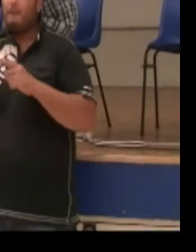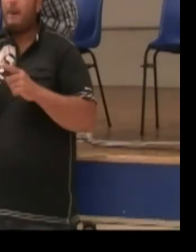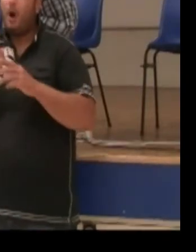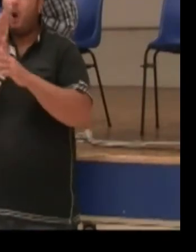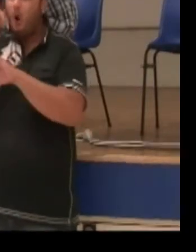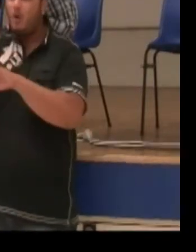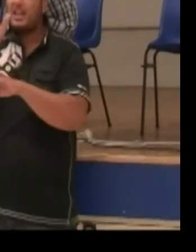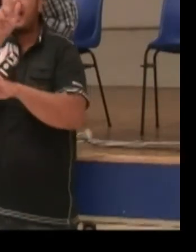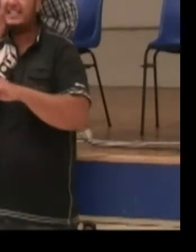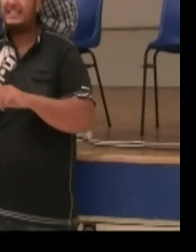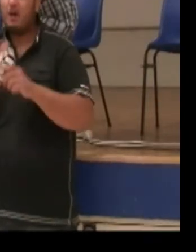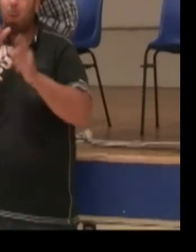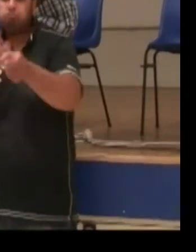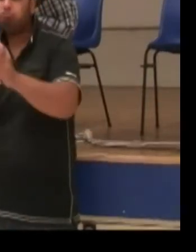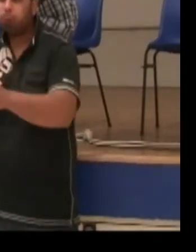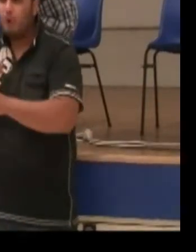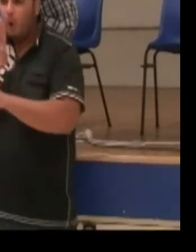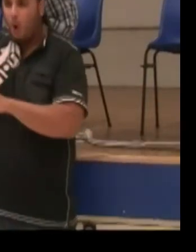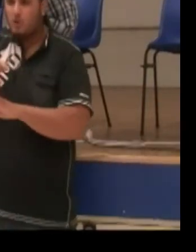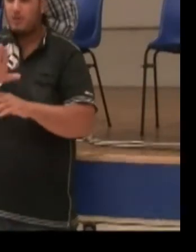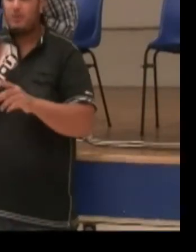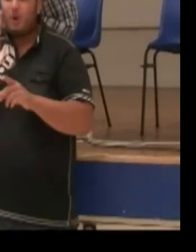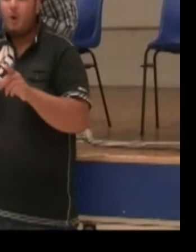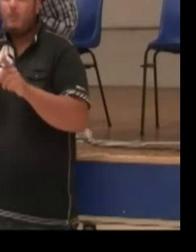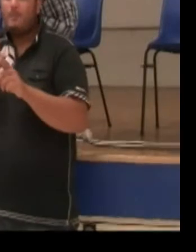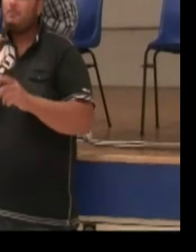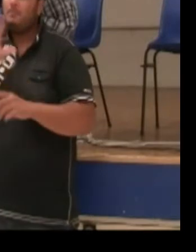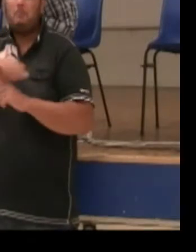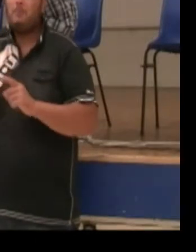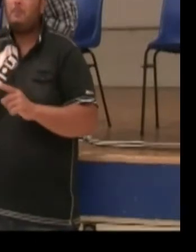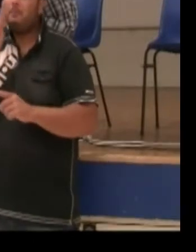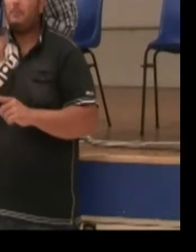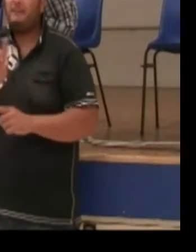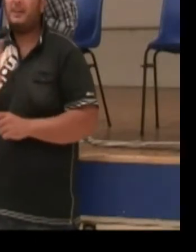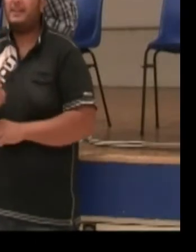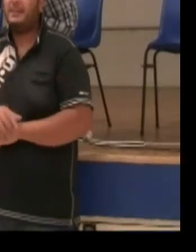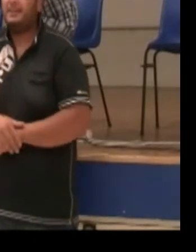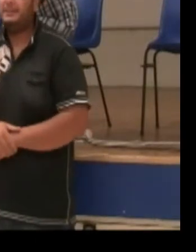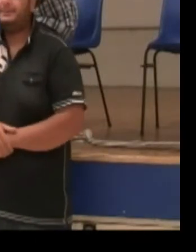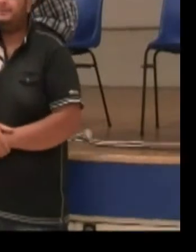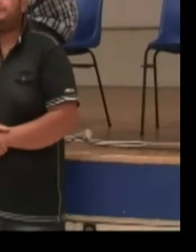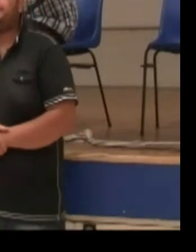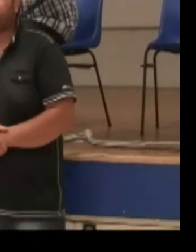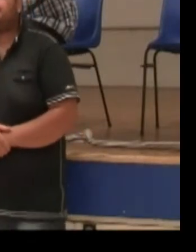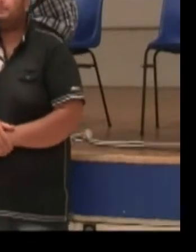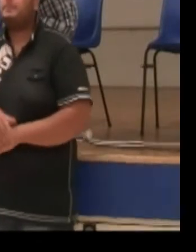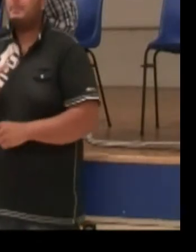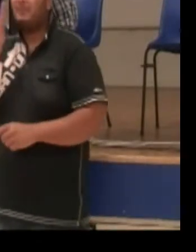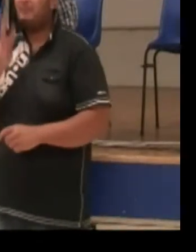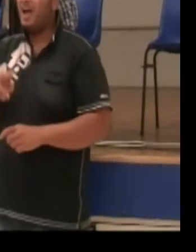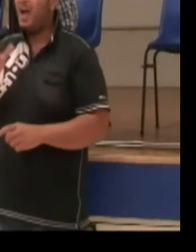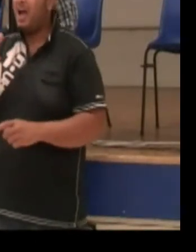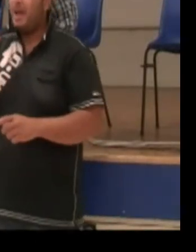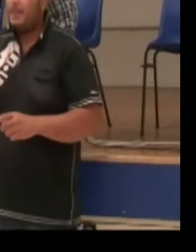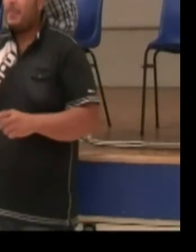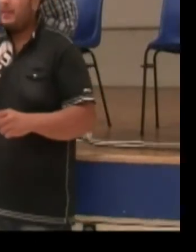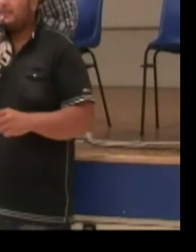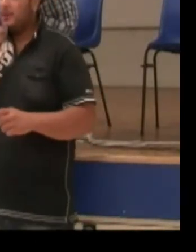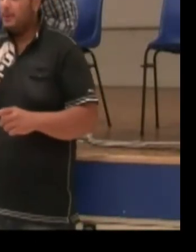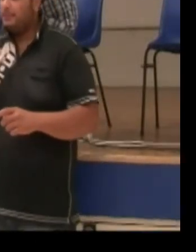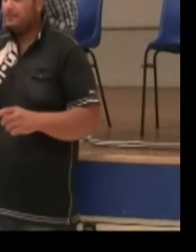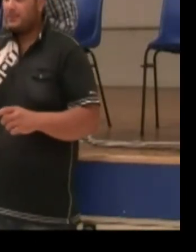peur? Parce que le Coran, Allah subhanahu wa ta'ala, dit « وَلَا تَجِدَنَّهُمْ أَحْرَسَ النَّاسِ عَلَى حَيَاتِ » Ils sont très avides de vivre,